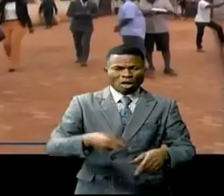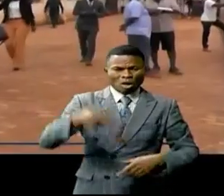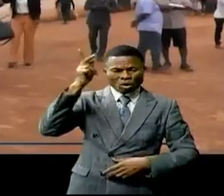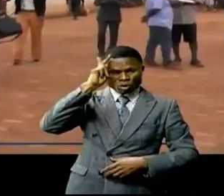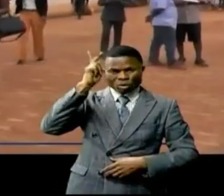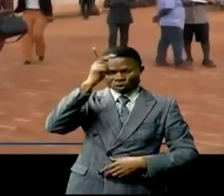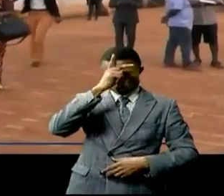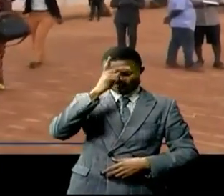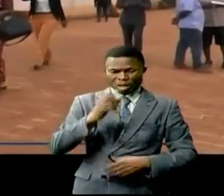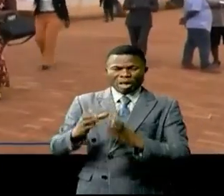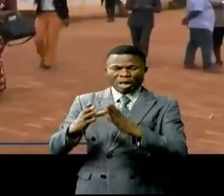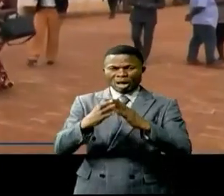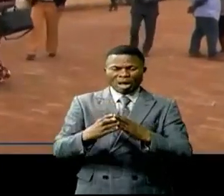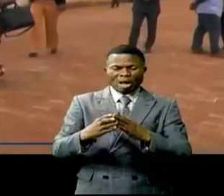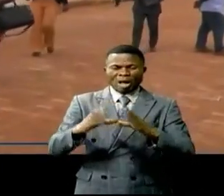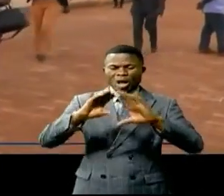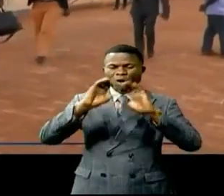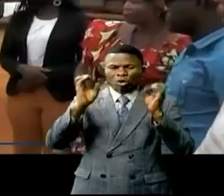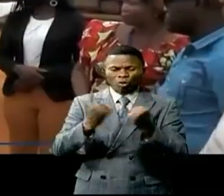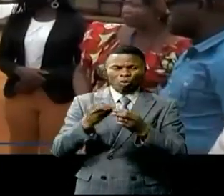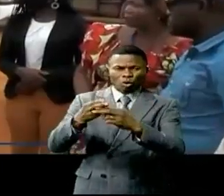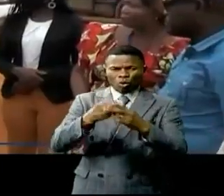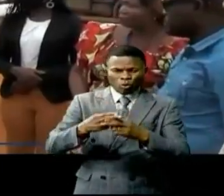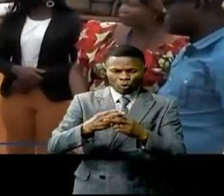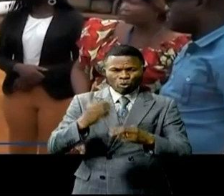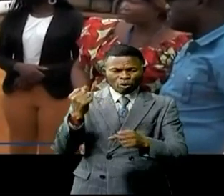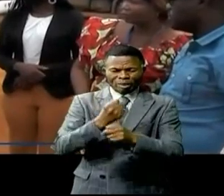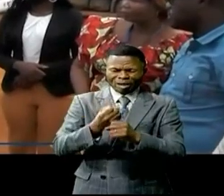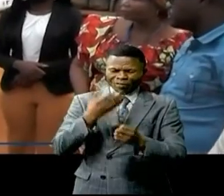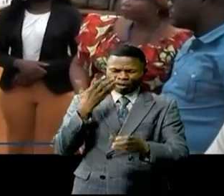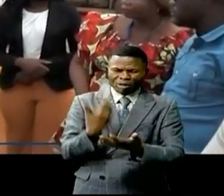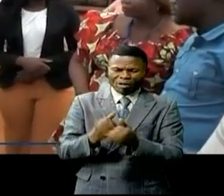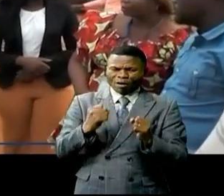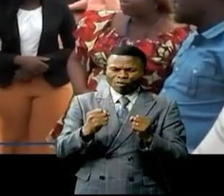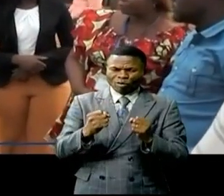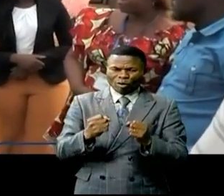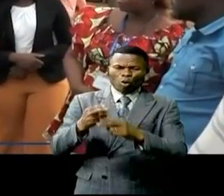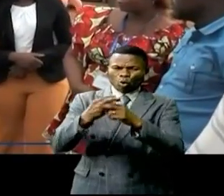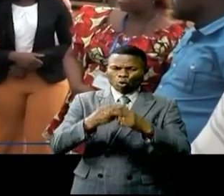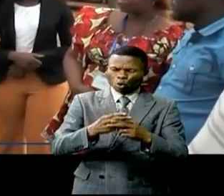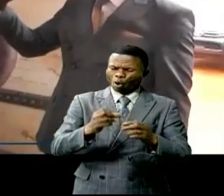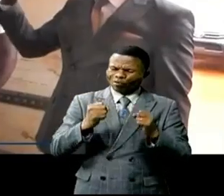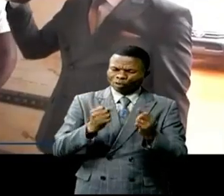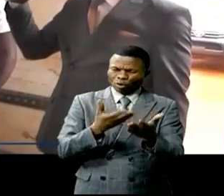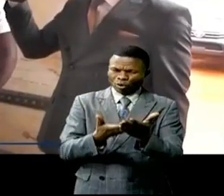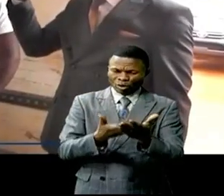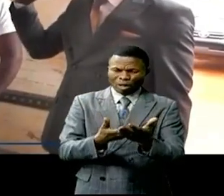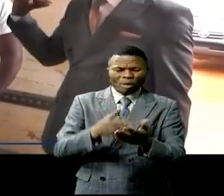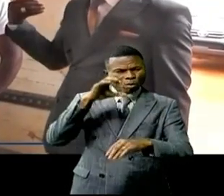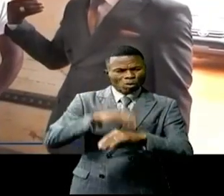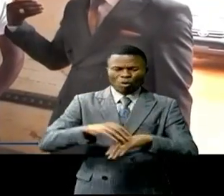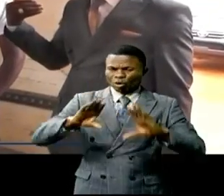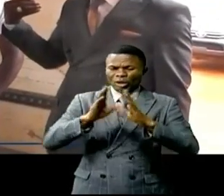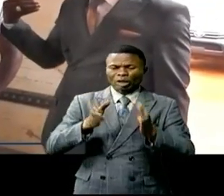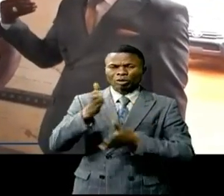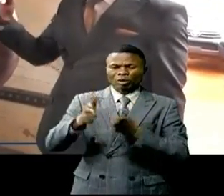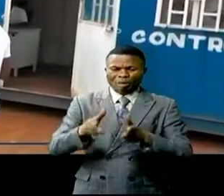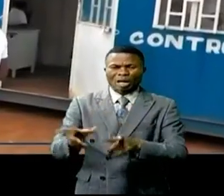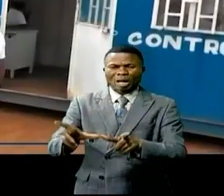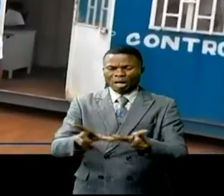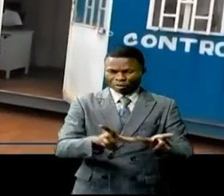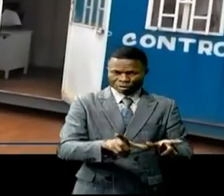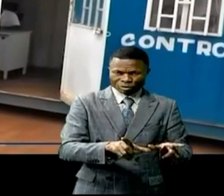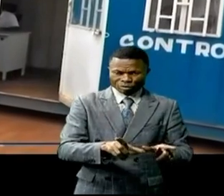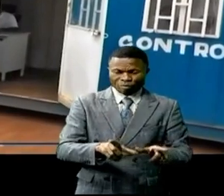en compagnie de son équipe des contrôleurs, travaille d'arrache-pied pour un contrôle a posteriori après celui de la province du Lualaba.